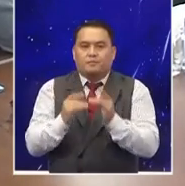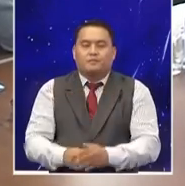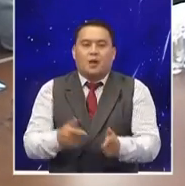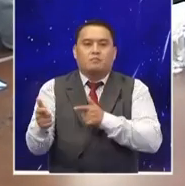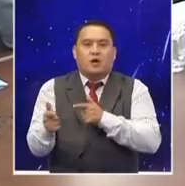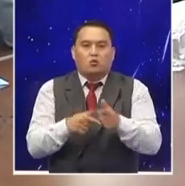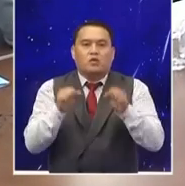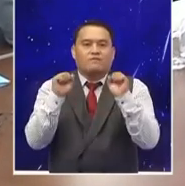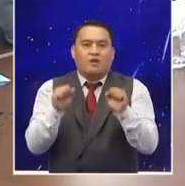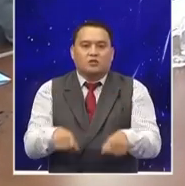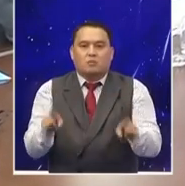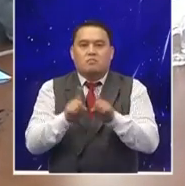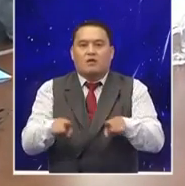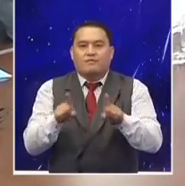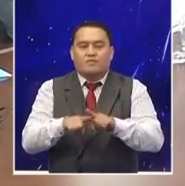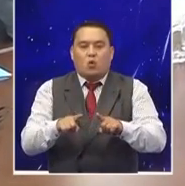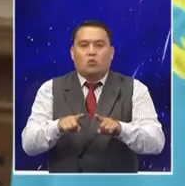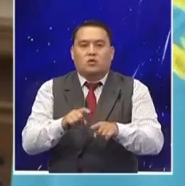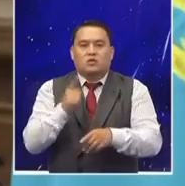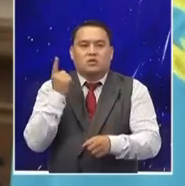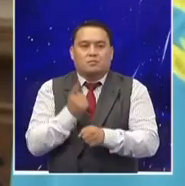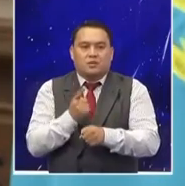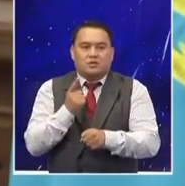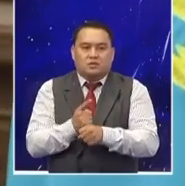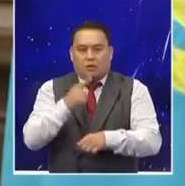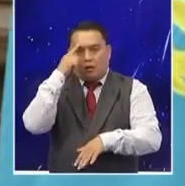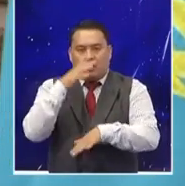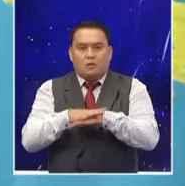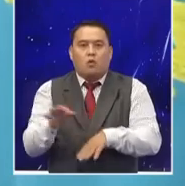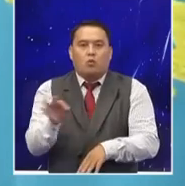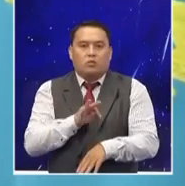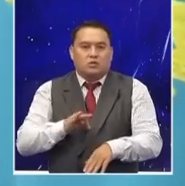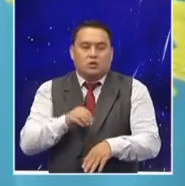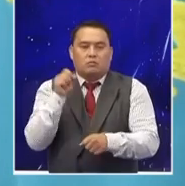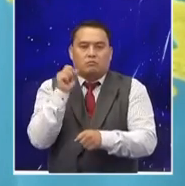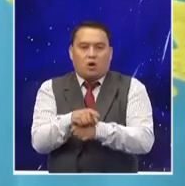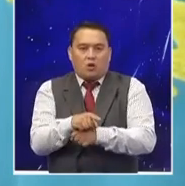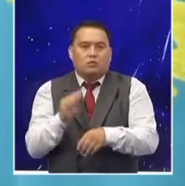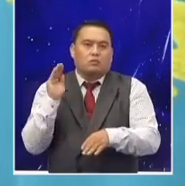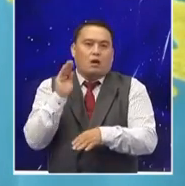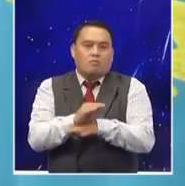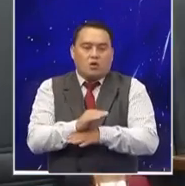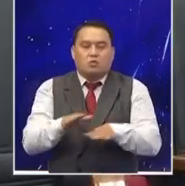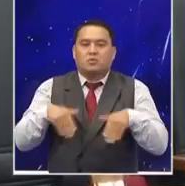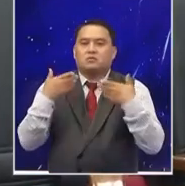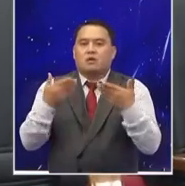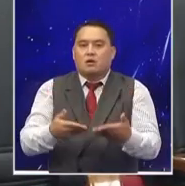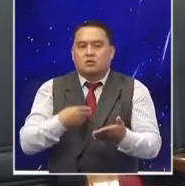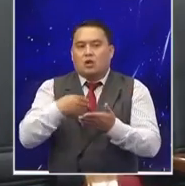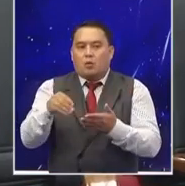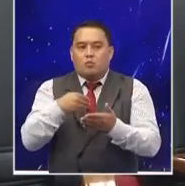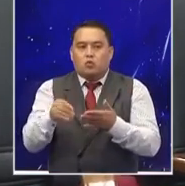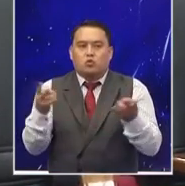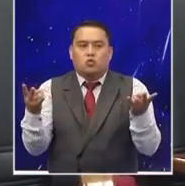подготовке к возможной второй волне коронавируса быть не должно отметил аким области потому поручил разработать дополнительное предложение о закупе